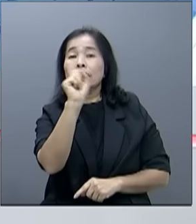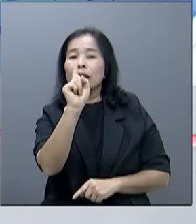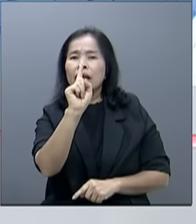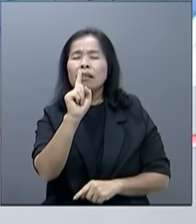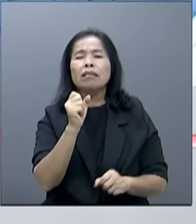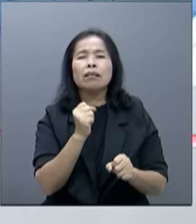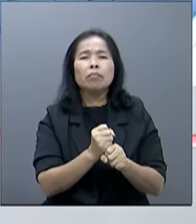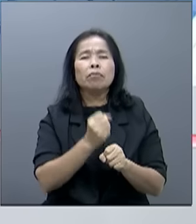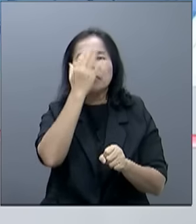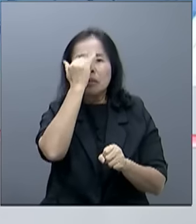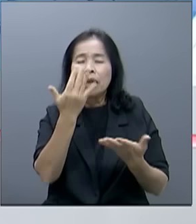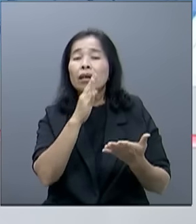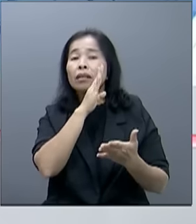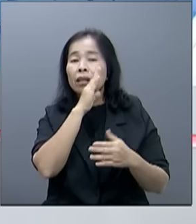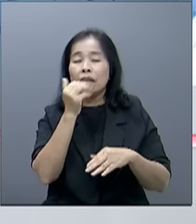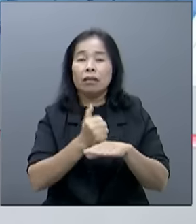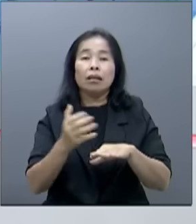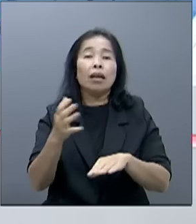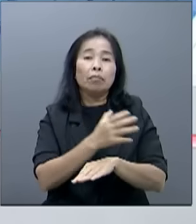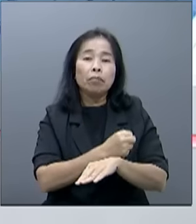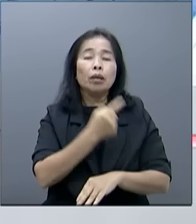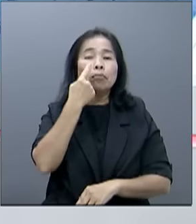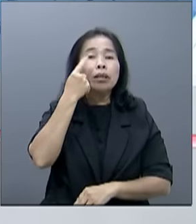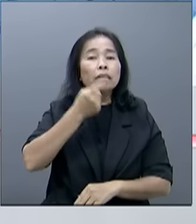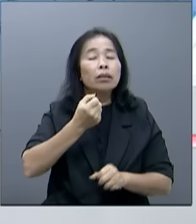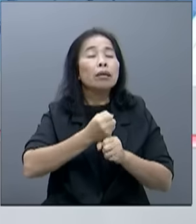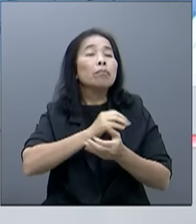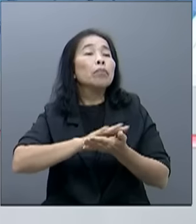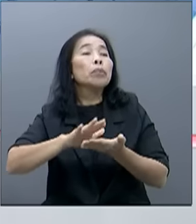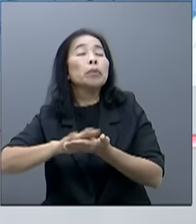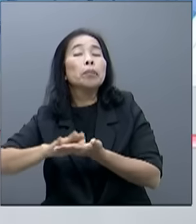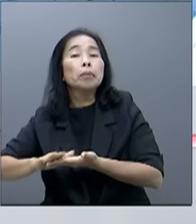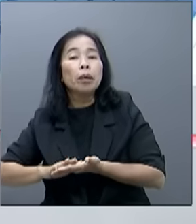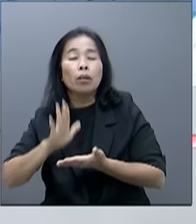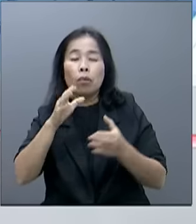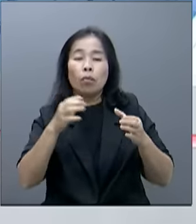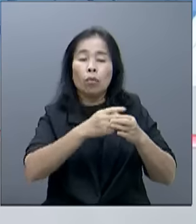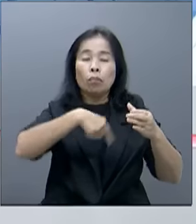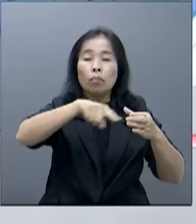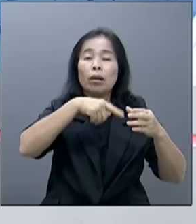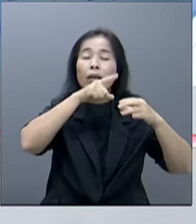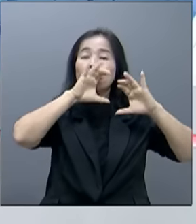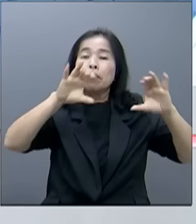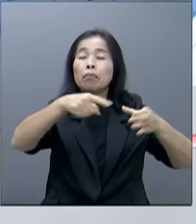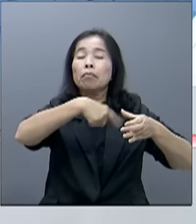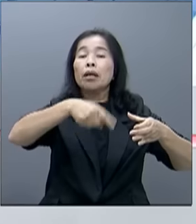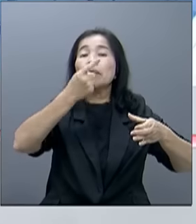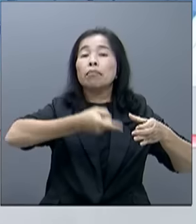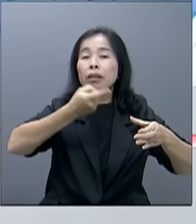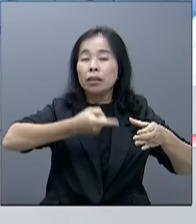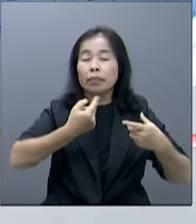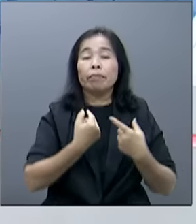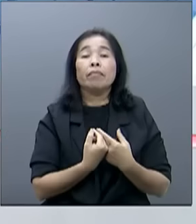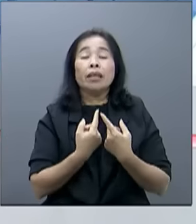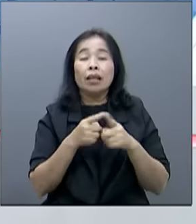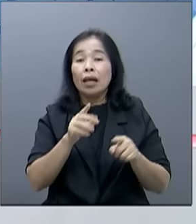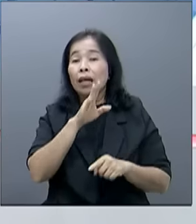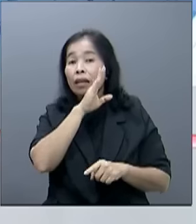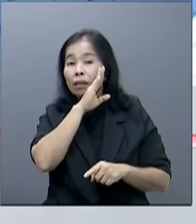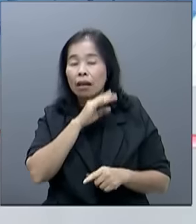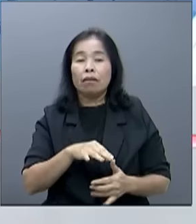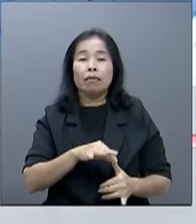ไมถ้าเส้นทางทางการเมืองยังคงราบรื่นชื่นมืดในพรรคร่วมรัฐบาลชุดเดิมนะคะแต่ต้องบอกว่าถ้าเลือกแล้